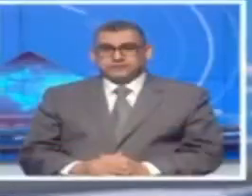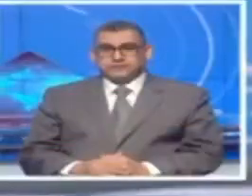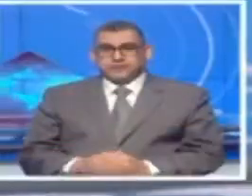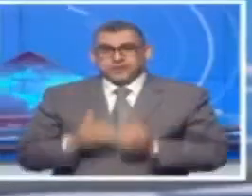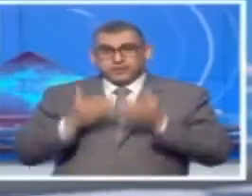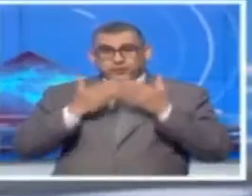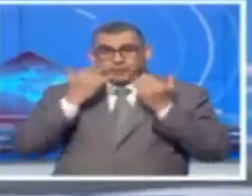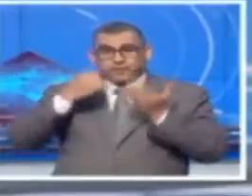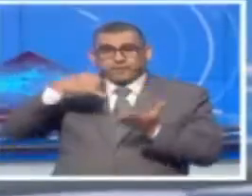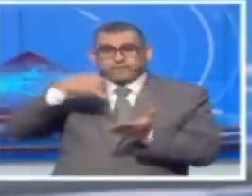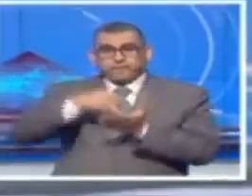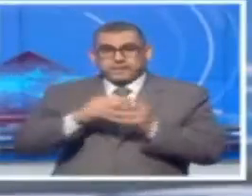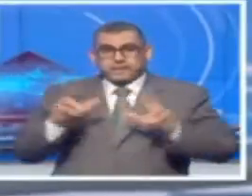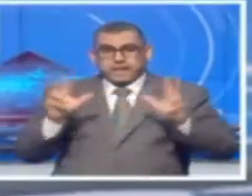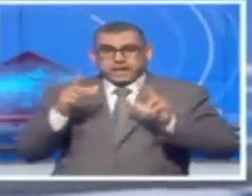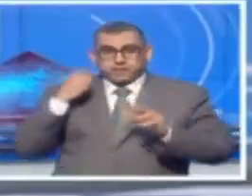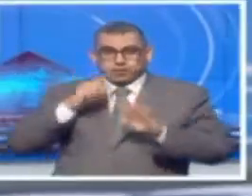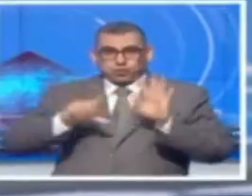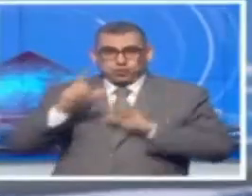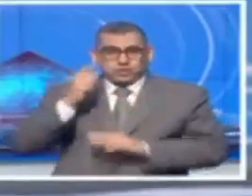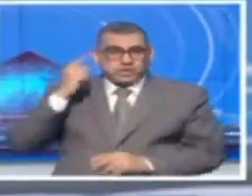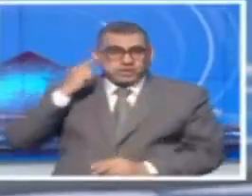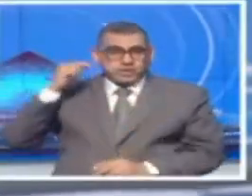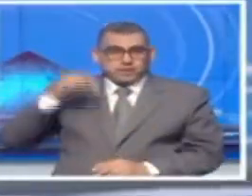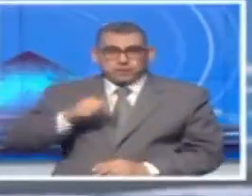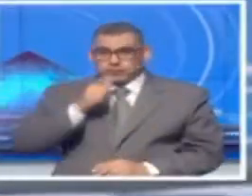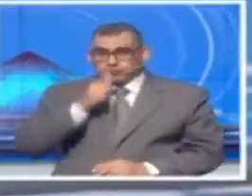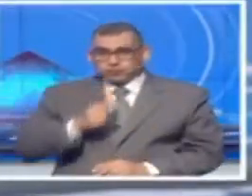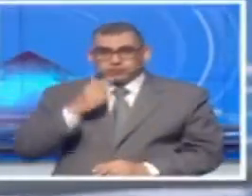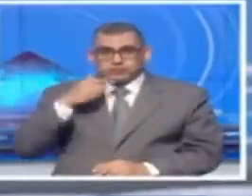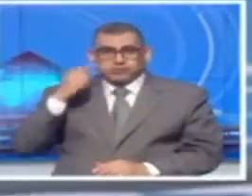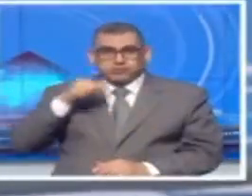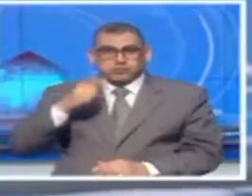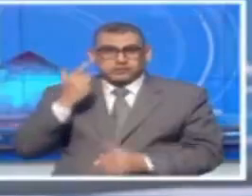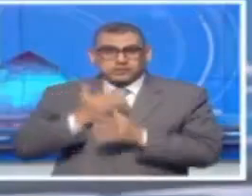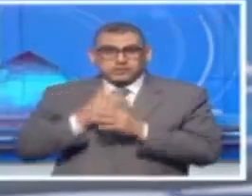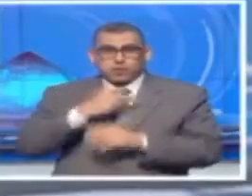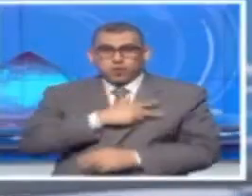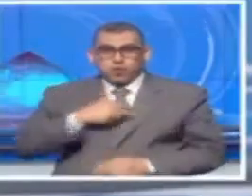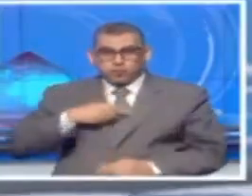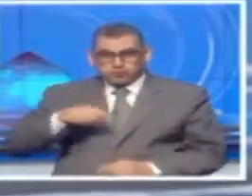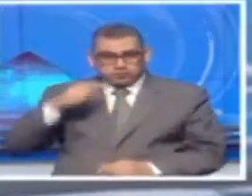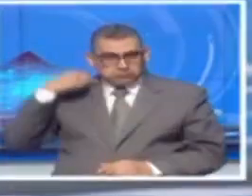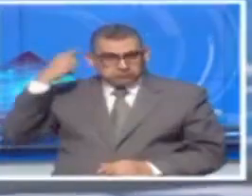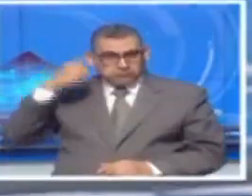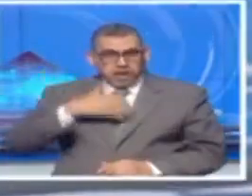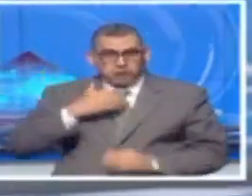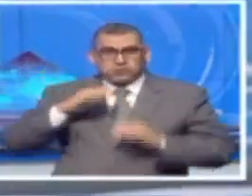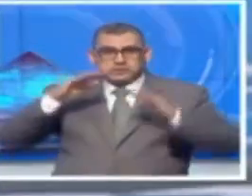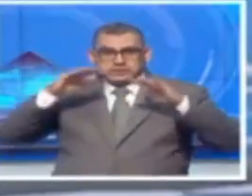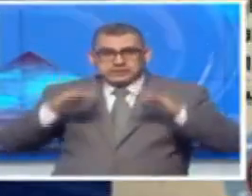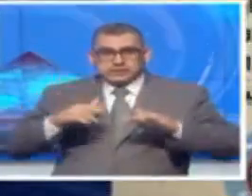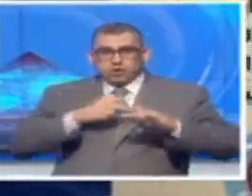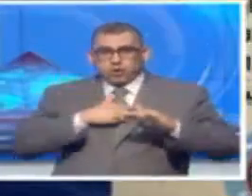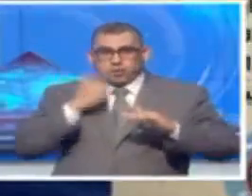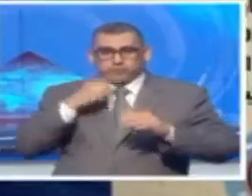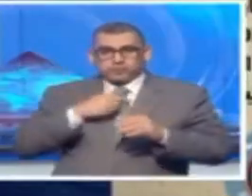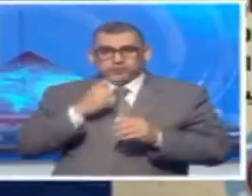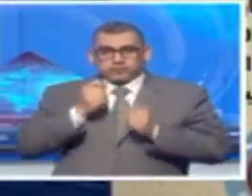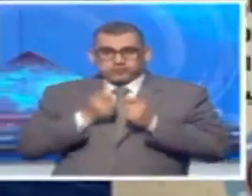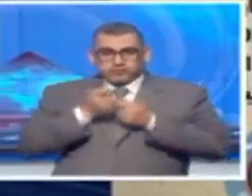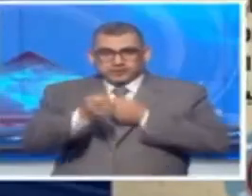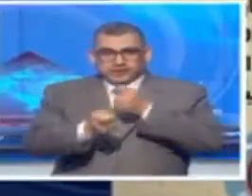نفى المركز الإعلامي لمجلس الوزراء ما تردد من أنباء بشأن اعتزام الحكومة خفض مخصصات الدعم